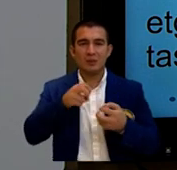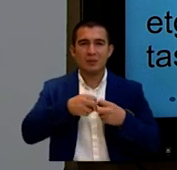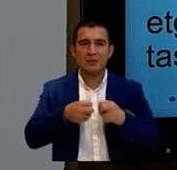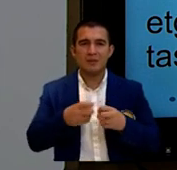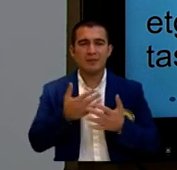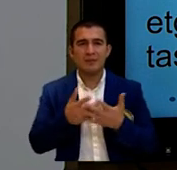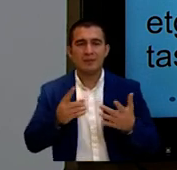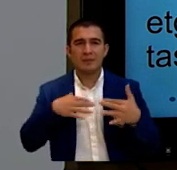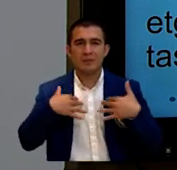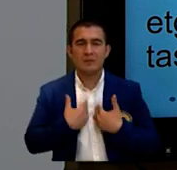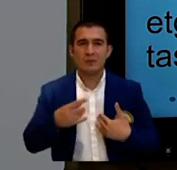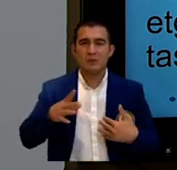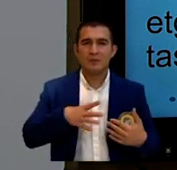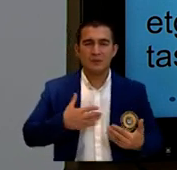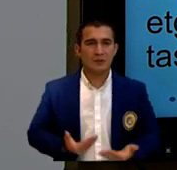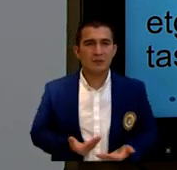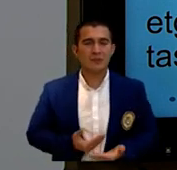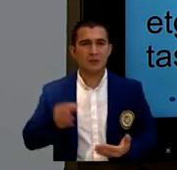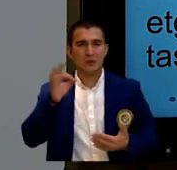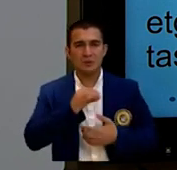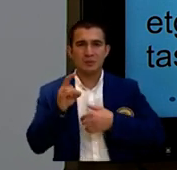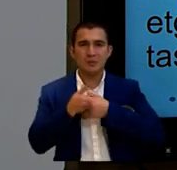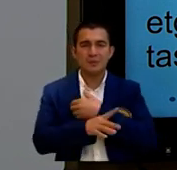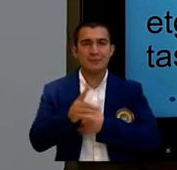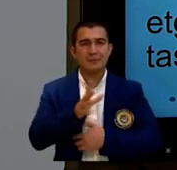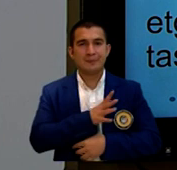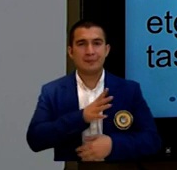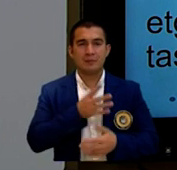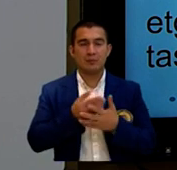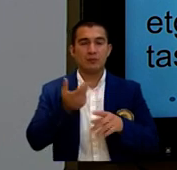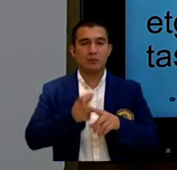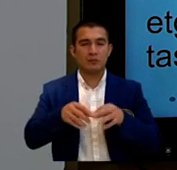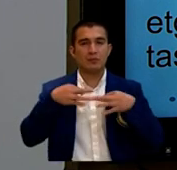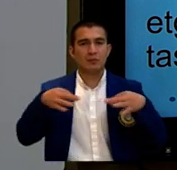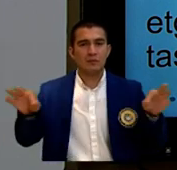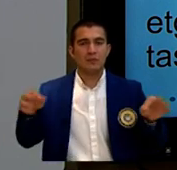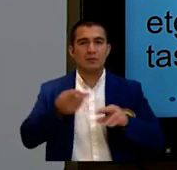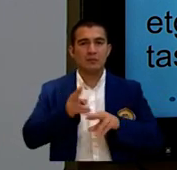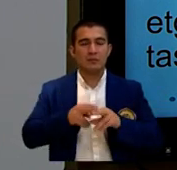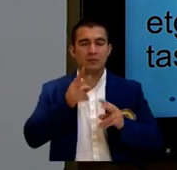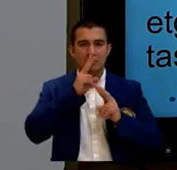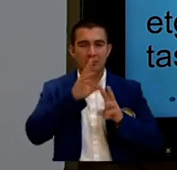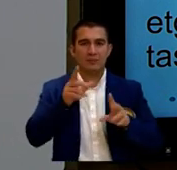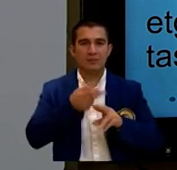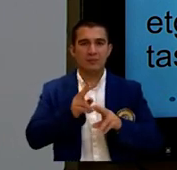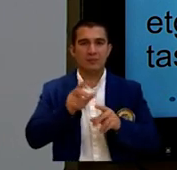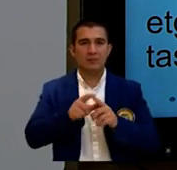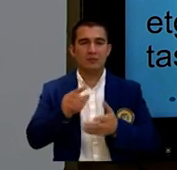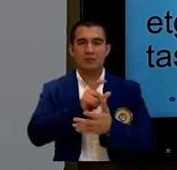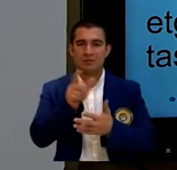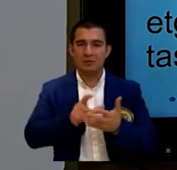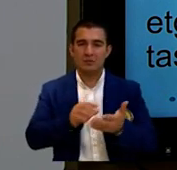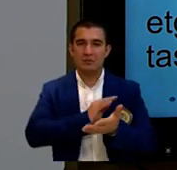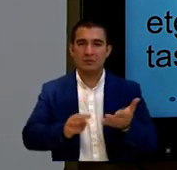ochib berishga harakat qildi. Va o'zining erk va ozodlikni tarannum etgan satirik